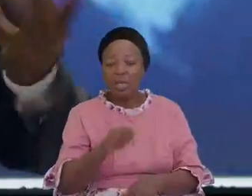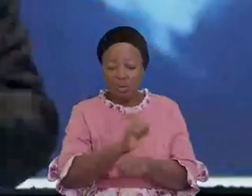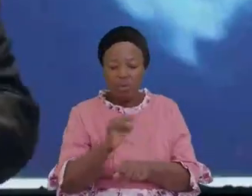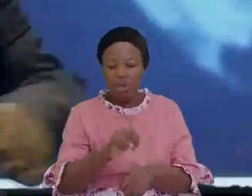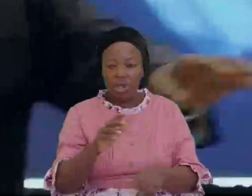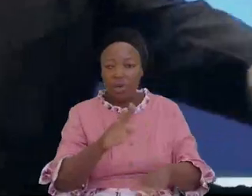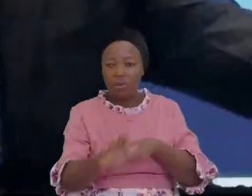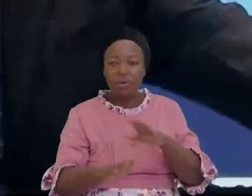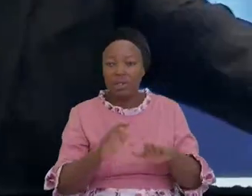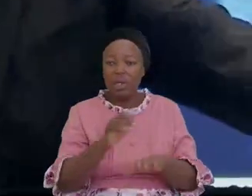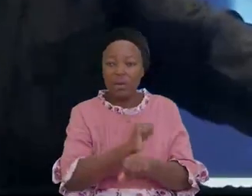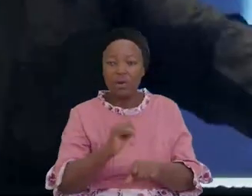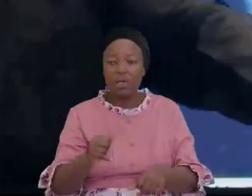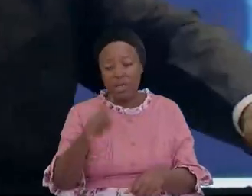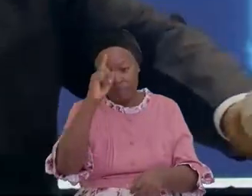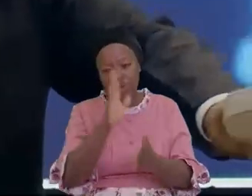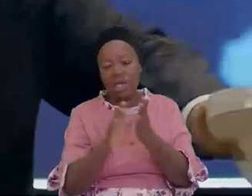deviens un saint vivant.